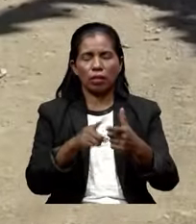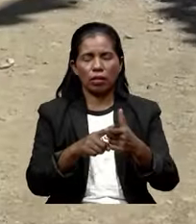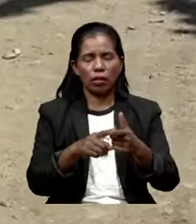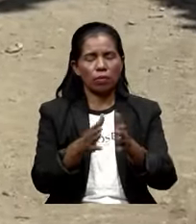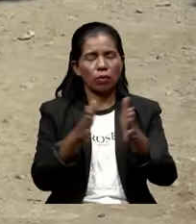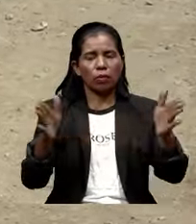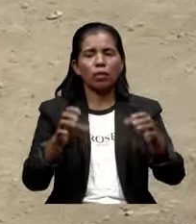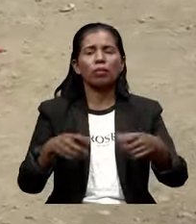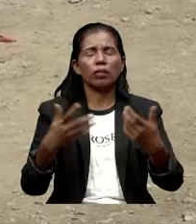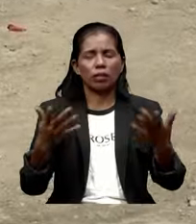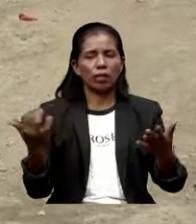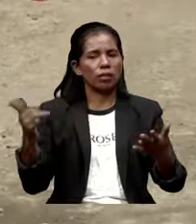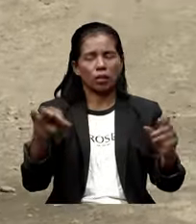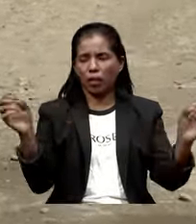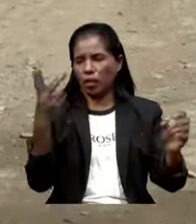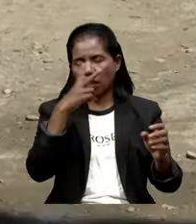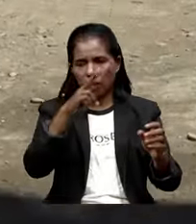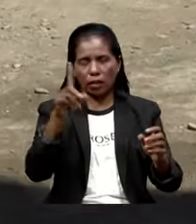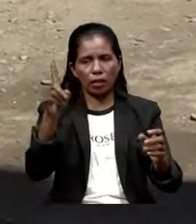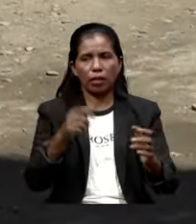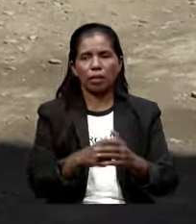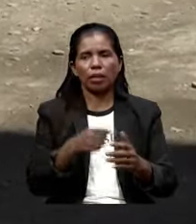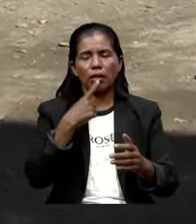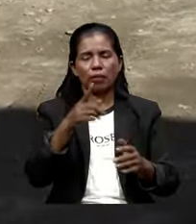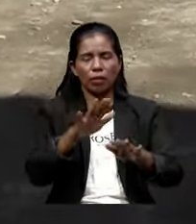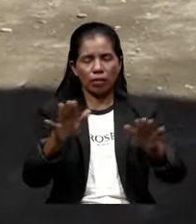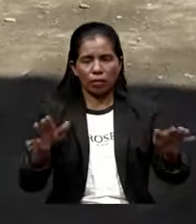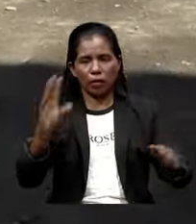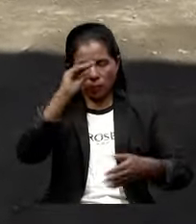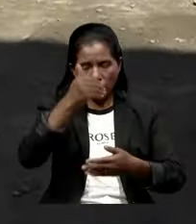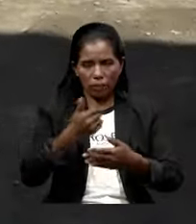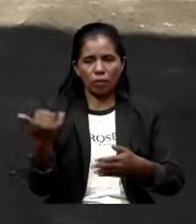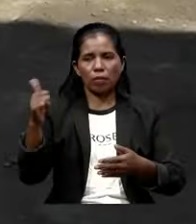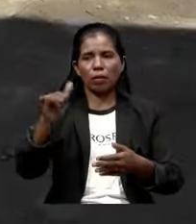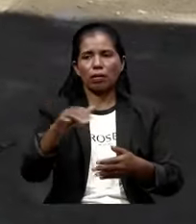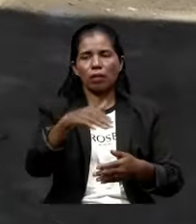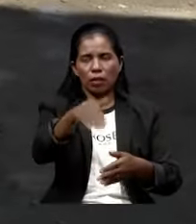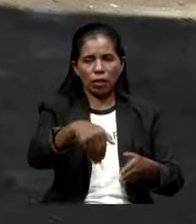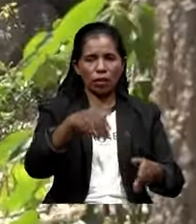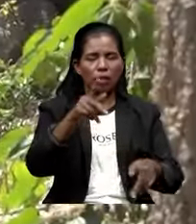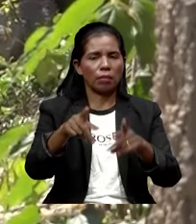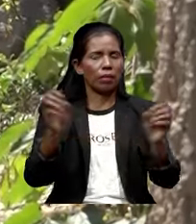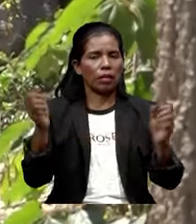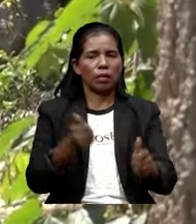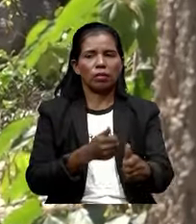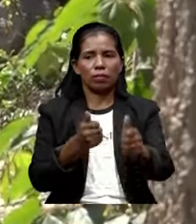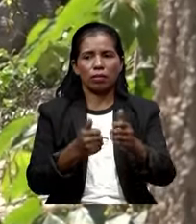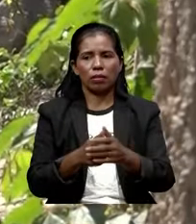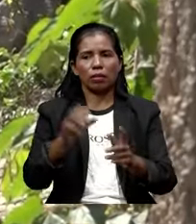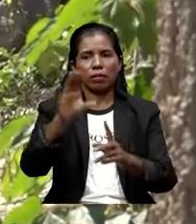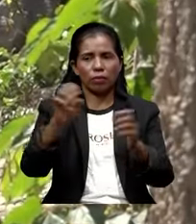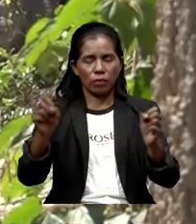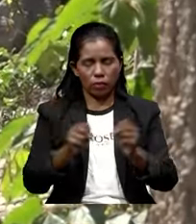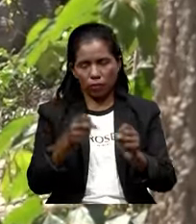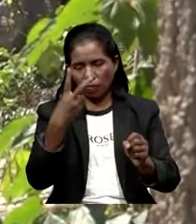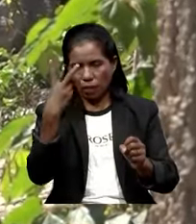anusa sira lahare ida aru ka fala bari sira amne wan sira ne kiki kinet ke mas ne me dal tuir ne sef su kumos mai ne